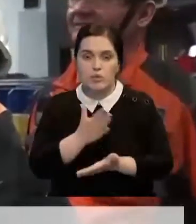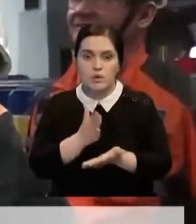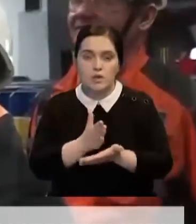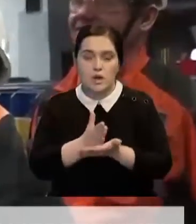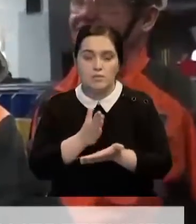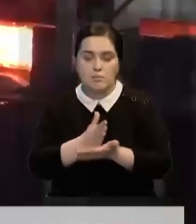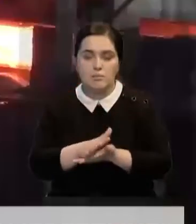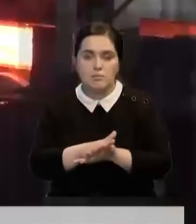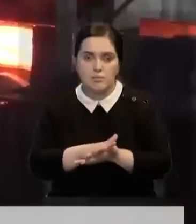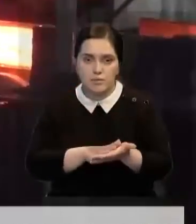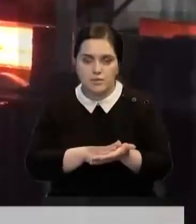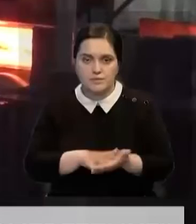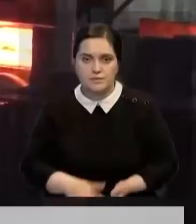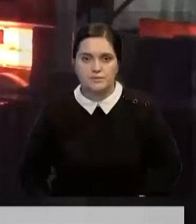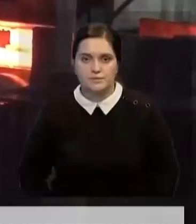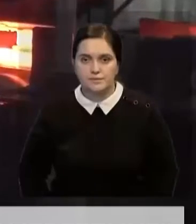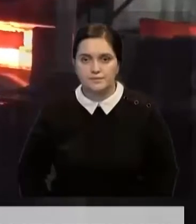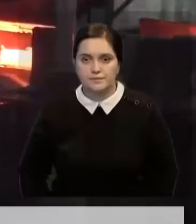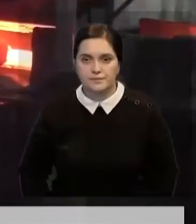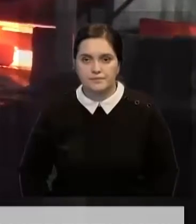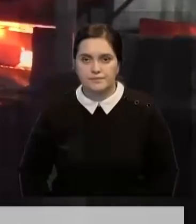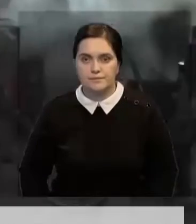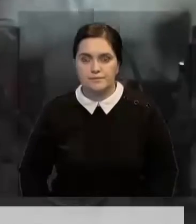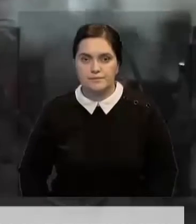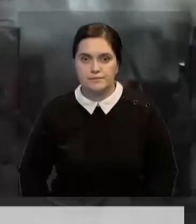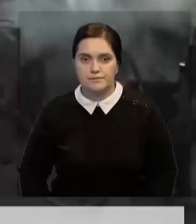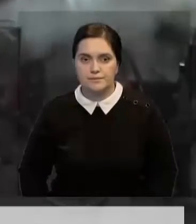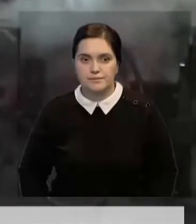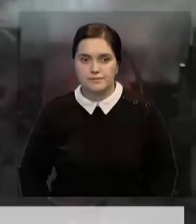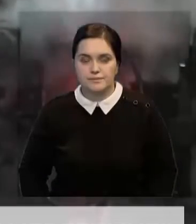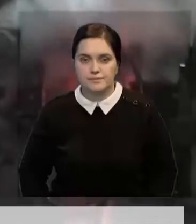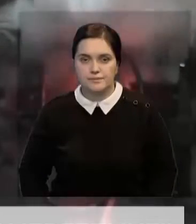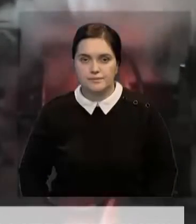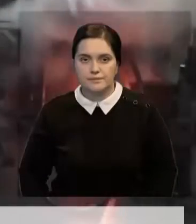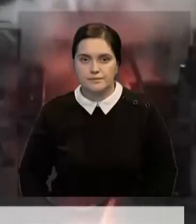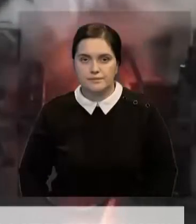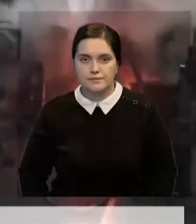партнёрства продолжится добавили они Аслан абуталипов Азад аитов Карагандинская область хабар-24